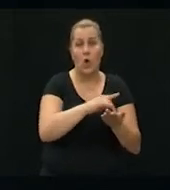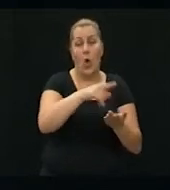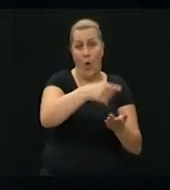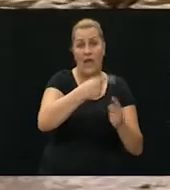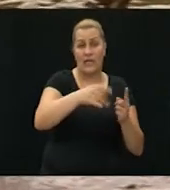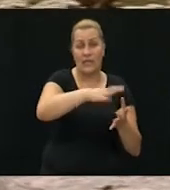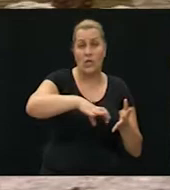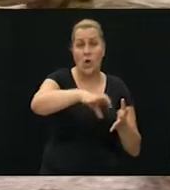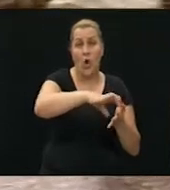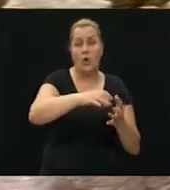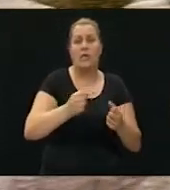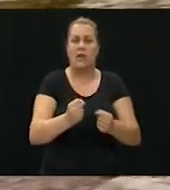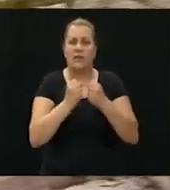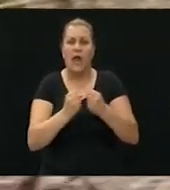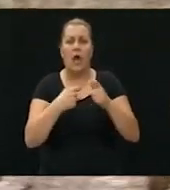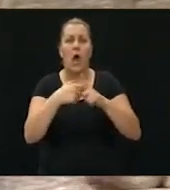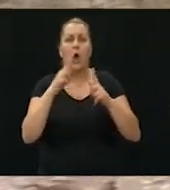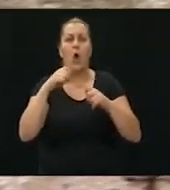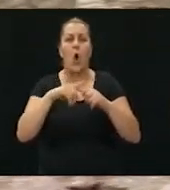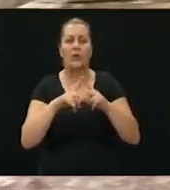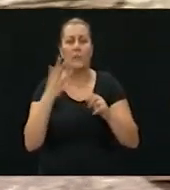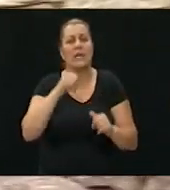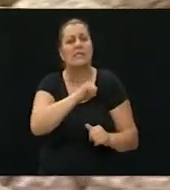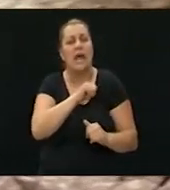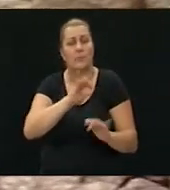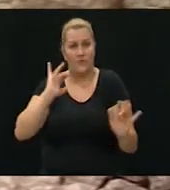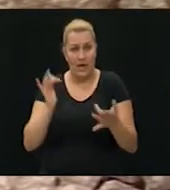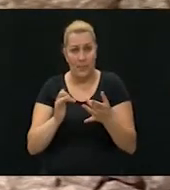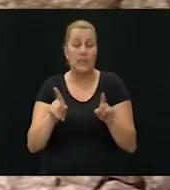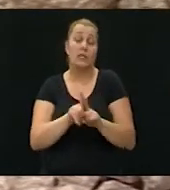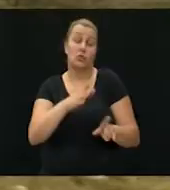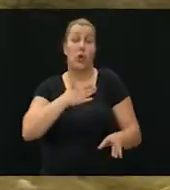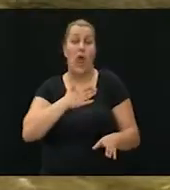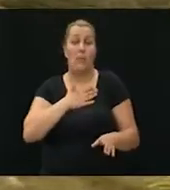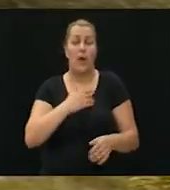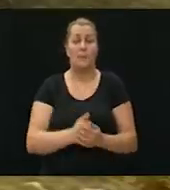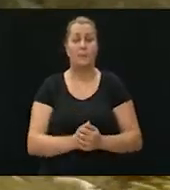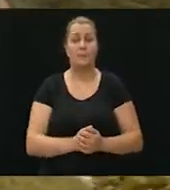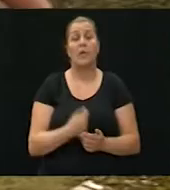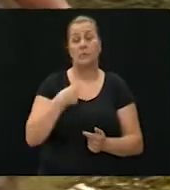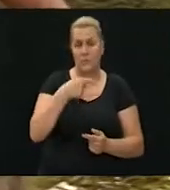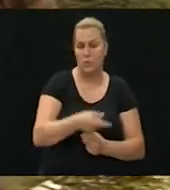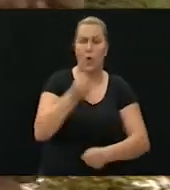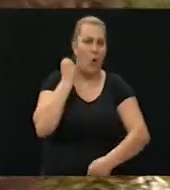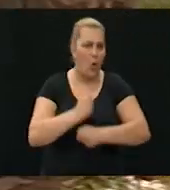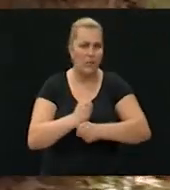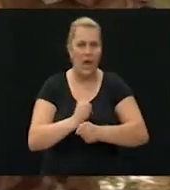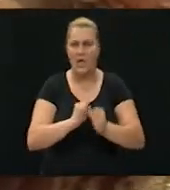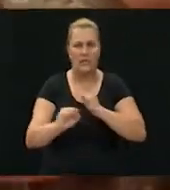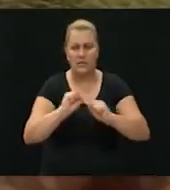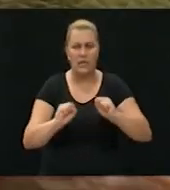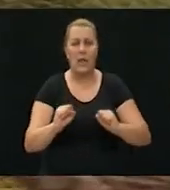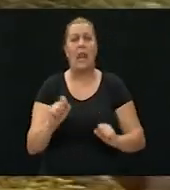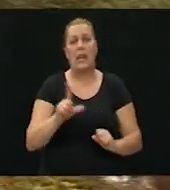Vlaštica, vrlo dominantne kote koje su bile zanimljive neprijatelju, a tako i nama. I to smo odradili. Odradili